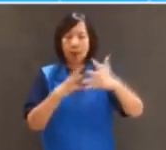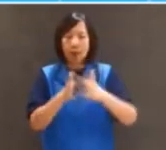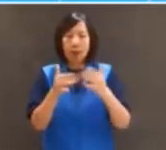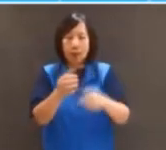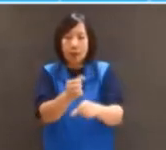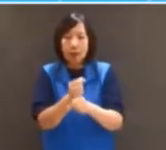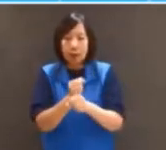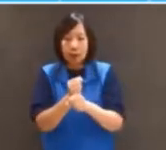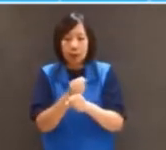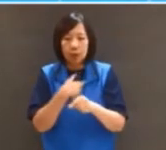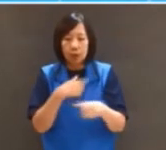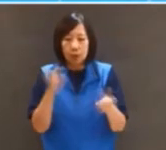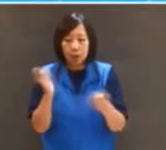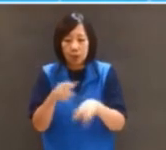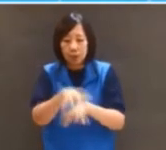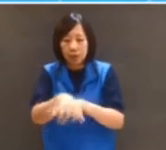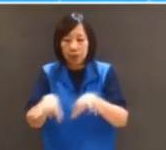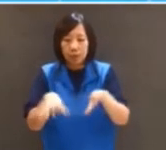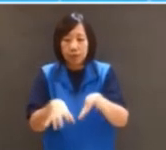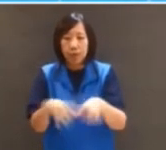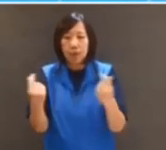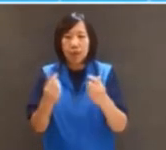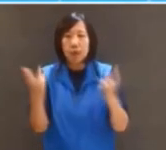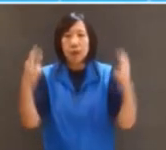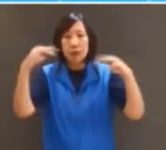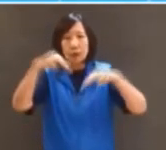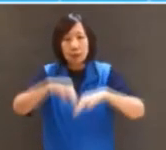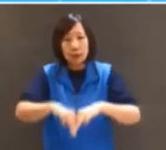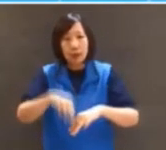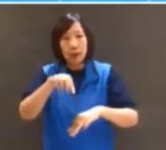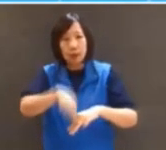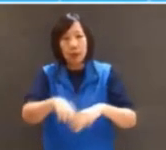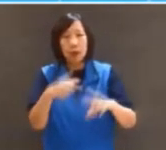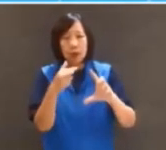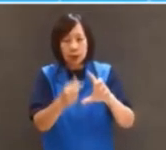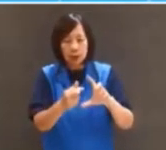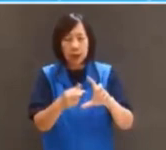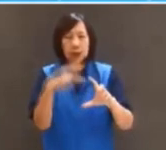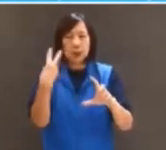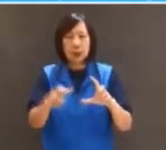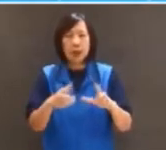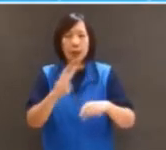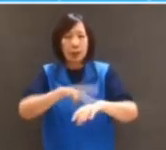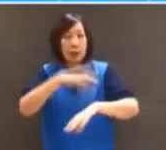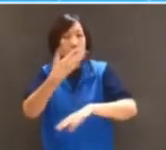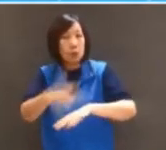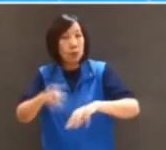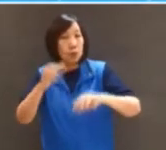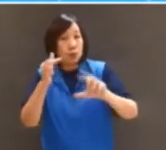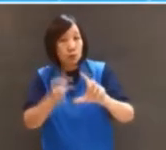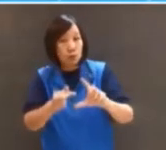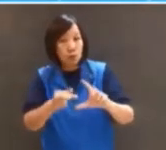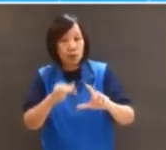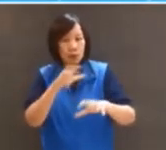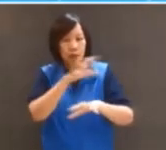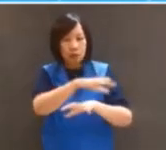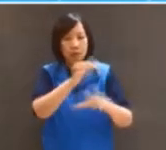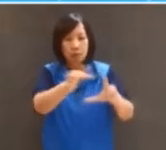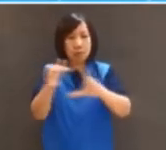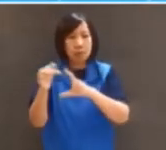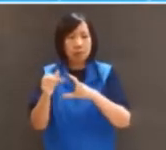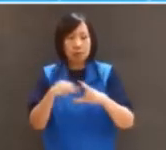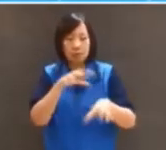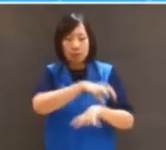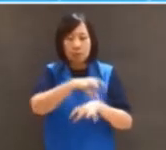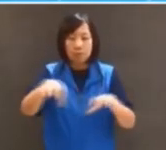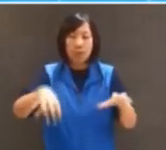心，我们周遭像三峡区还有这个淡水区这几个区域，我们还是